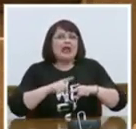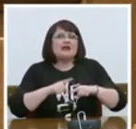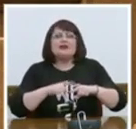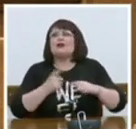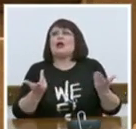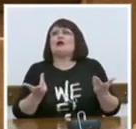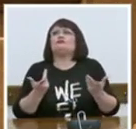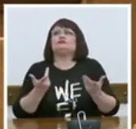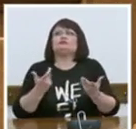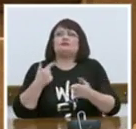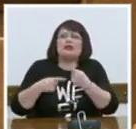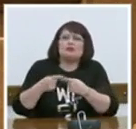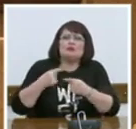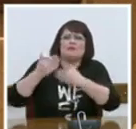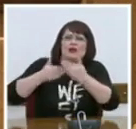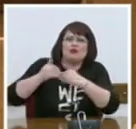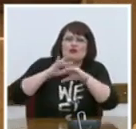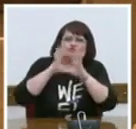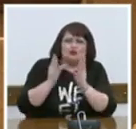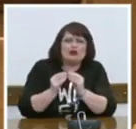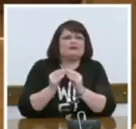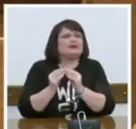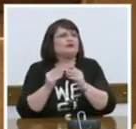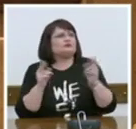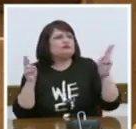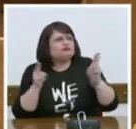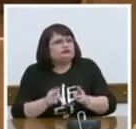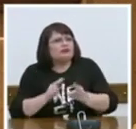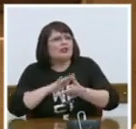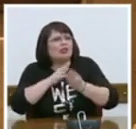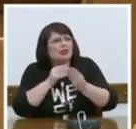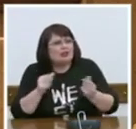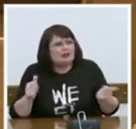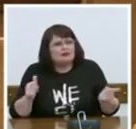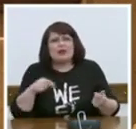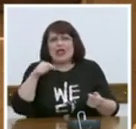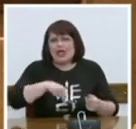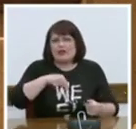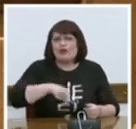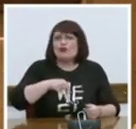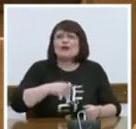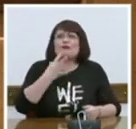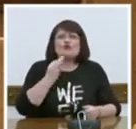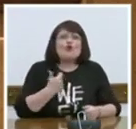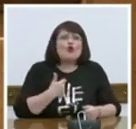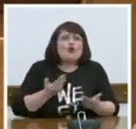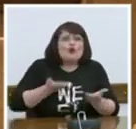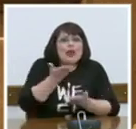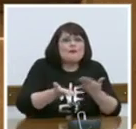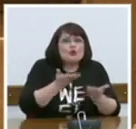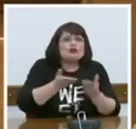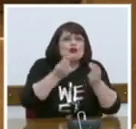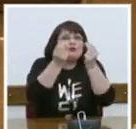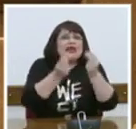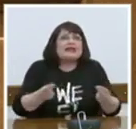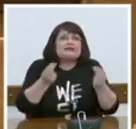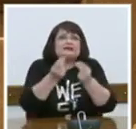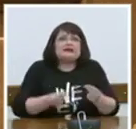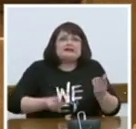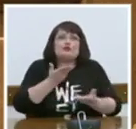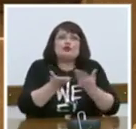η άκρητη νεωτερικότητα. Είμαστε εδώ για να προτείνουμε λύσεις βάθους για την